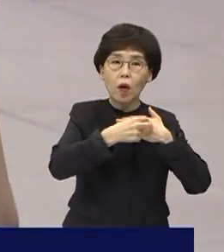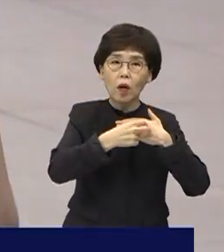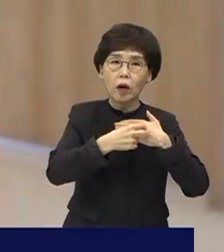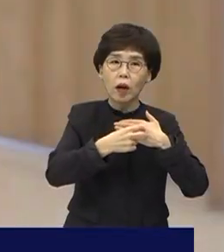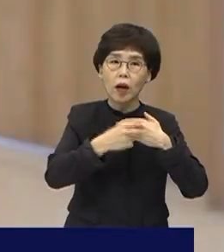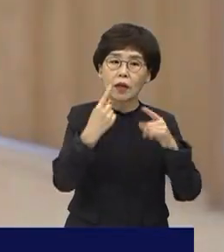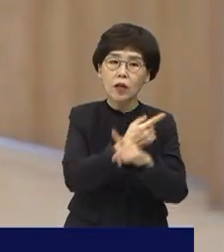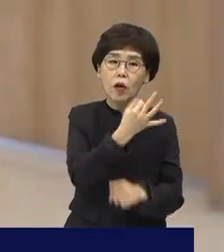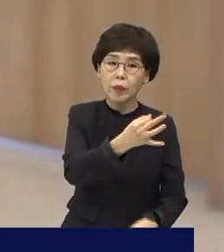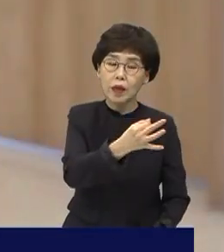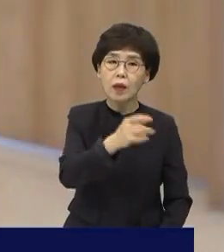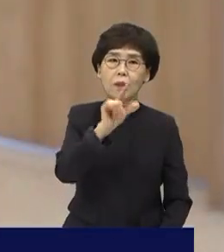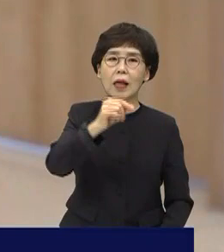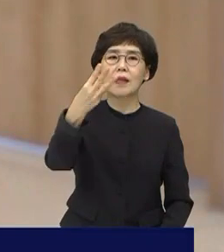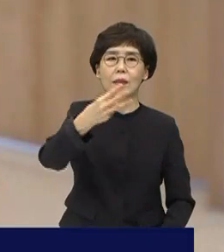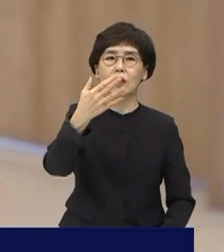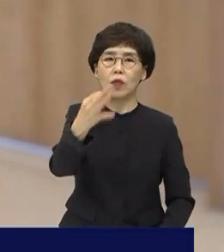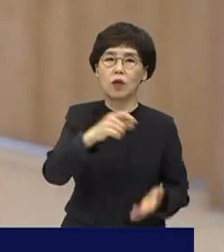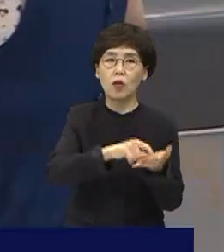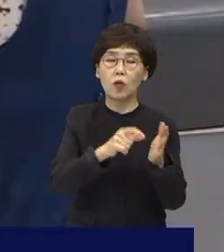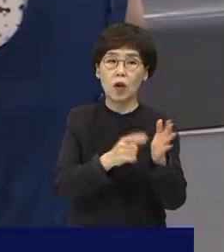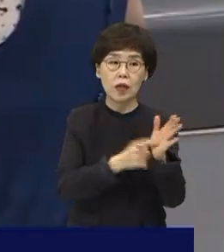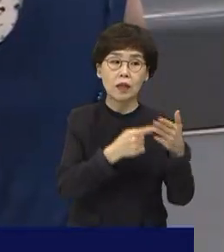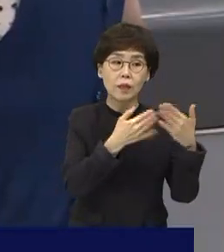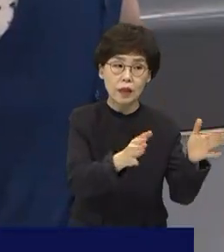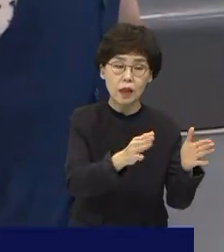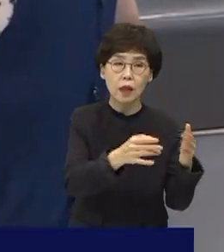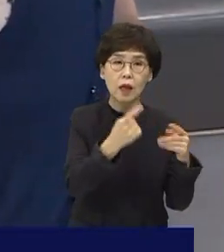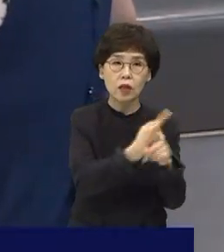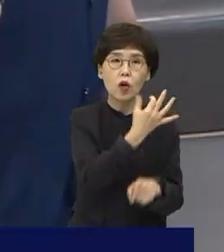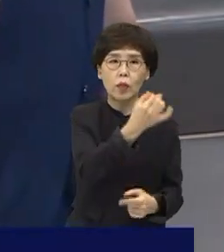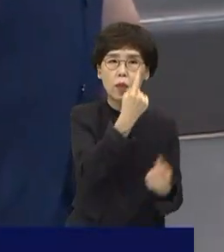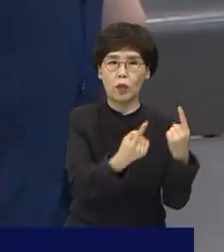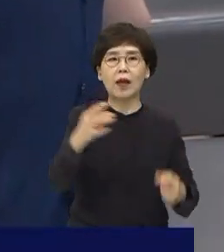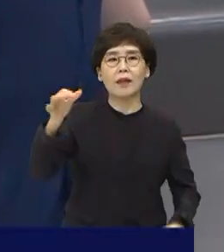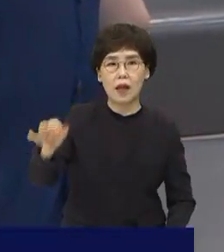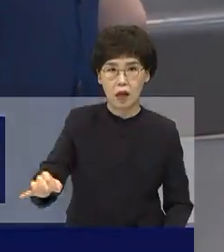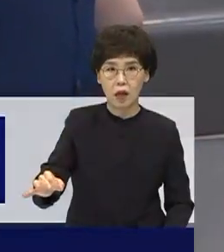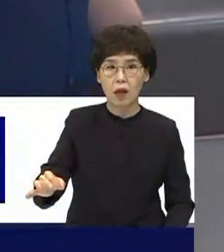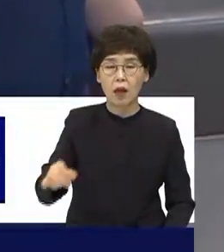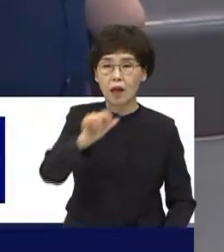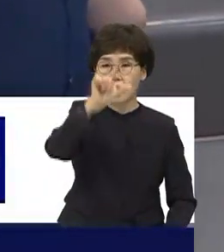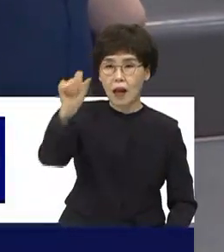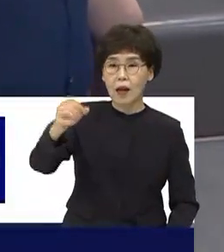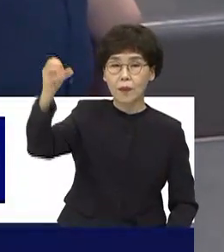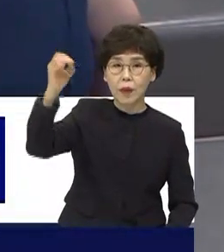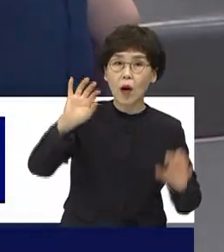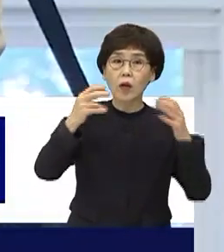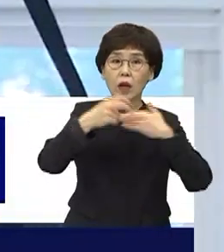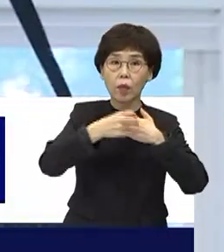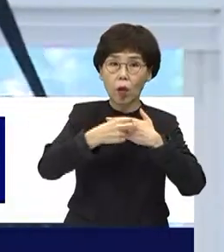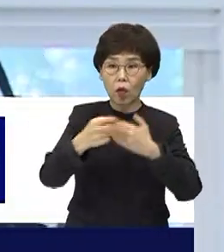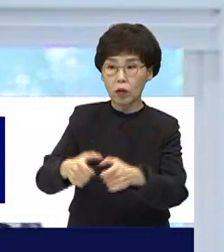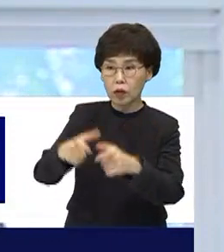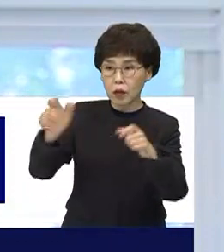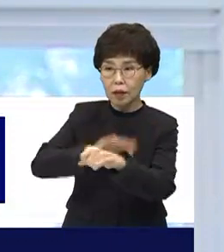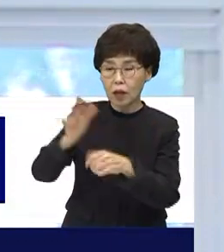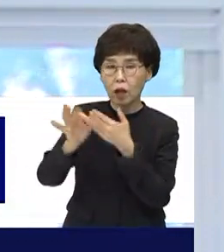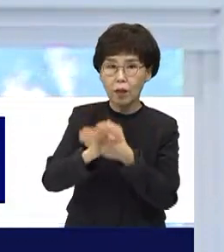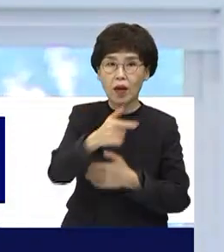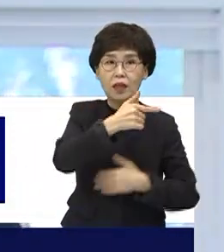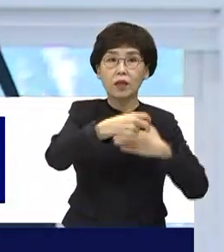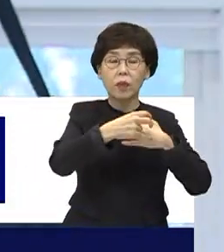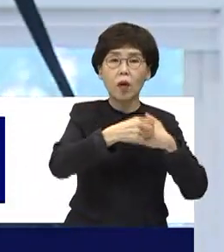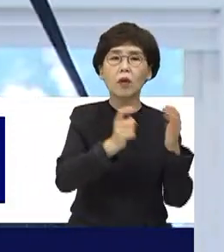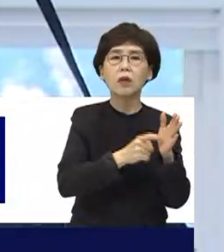진료비는 13,000원 정도로 응급실 이용대보다 저렴합니다. 달빛 어린이병원이 활성화하면